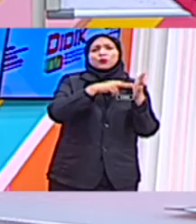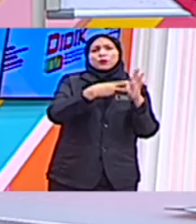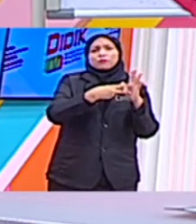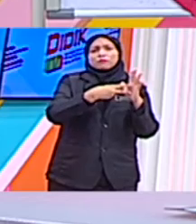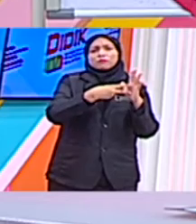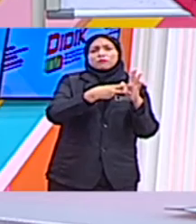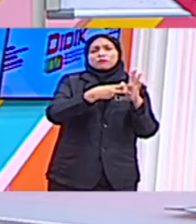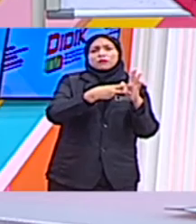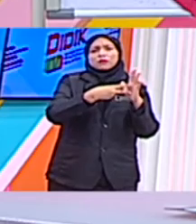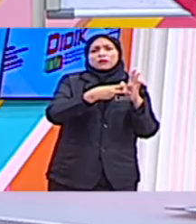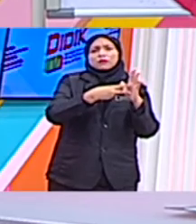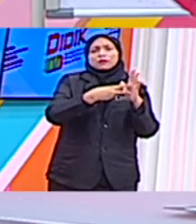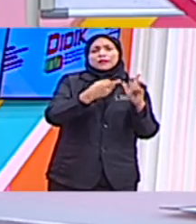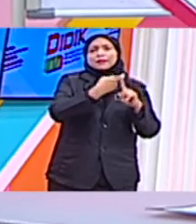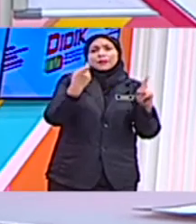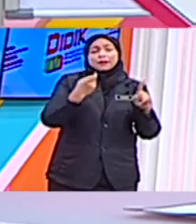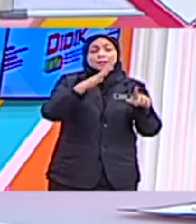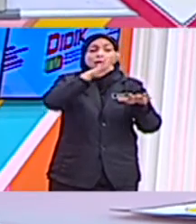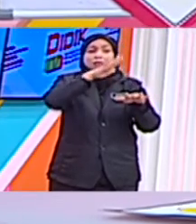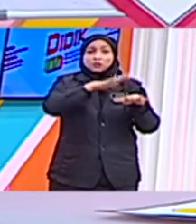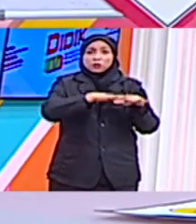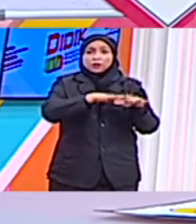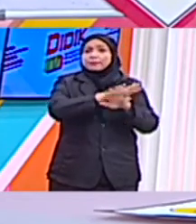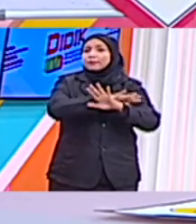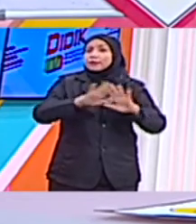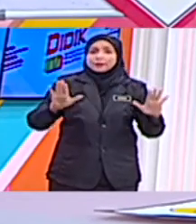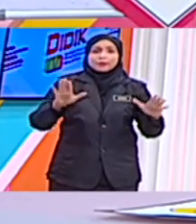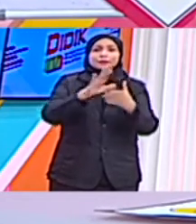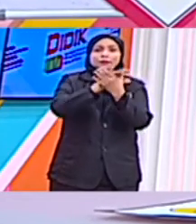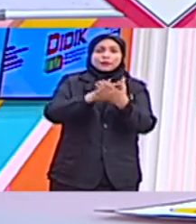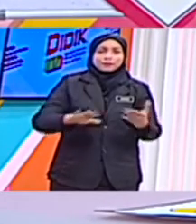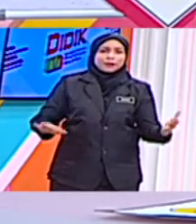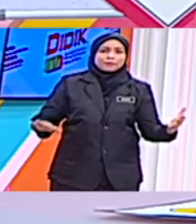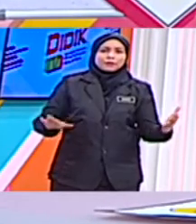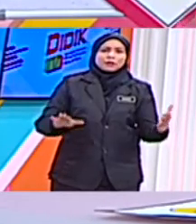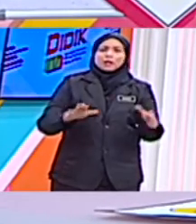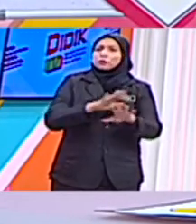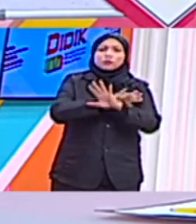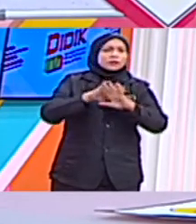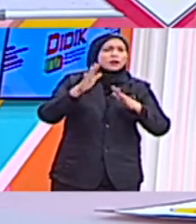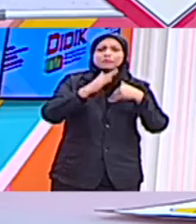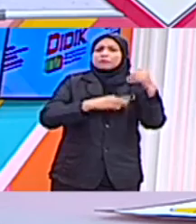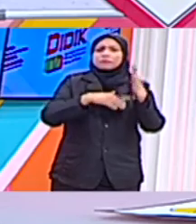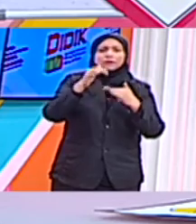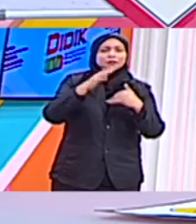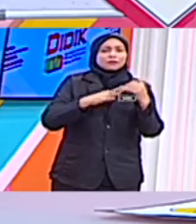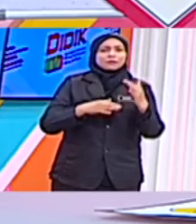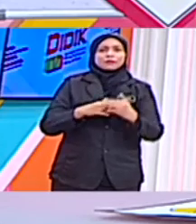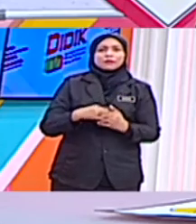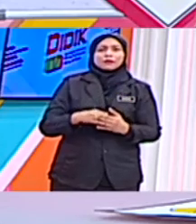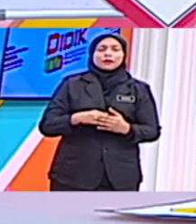melindungi anggota seksual ini dari sentuhan tidak selamat atau tidak selesa. Okey. Sebelum ni kita dah belajar